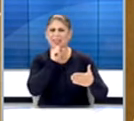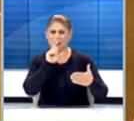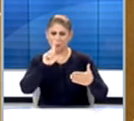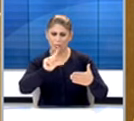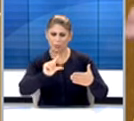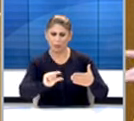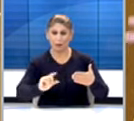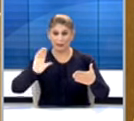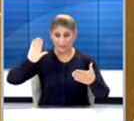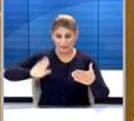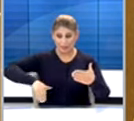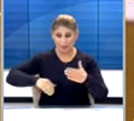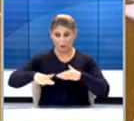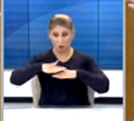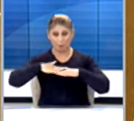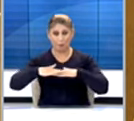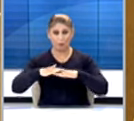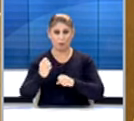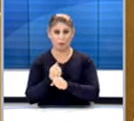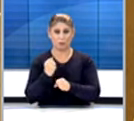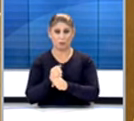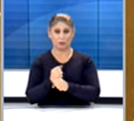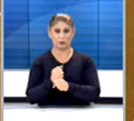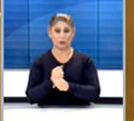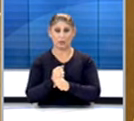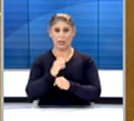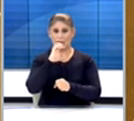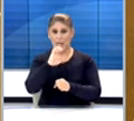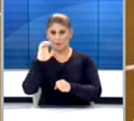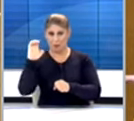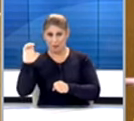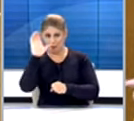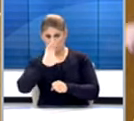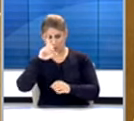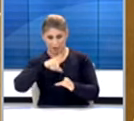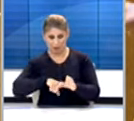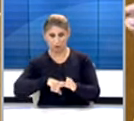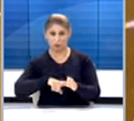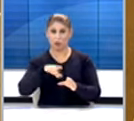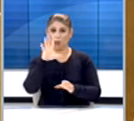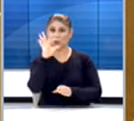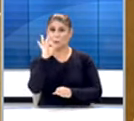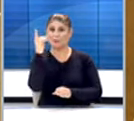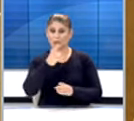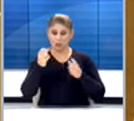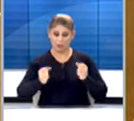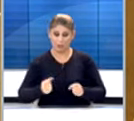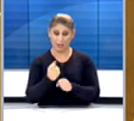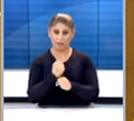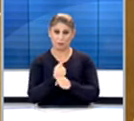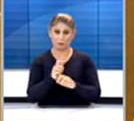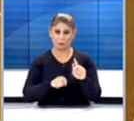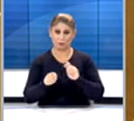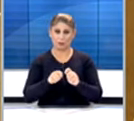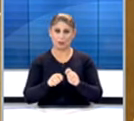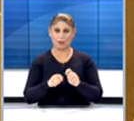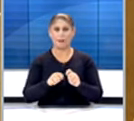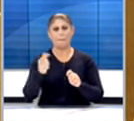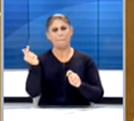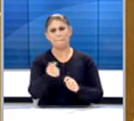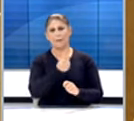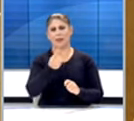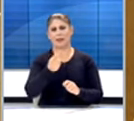είμαστε τελευταίοι στο επίπεδο απασχόλησης στην ΕΕ. Τρίτον, οι μισές θέσεις εργασίας οι οποίες δημιουργούνται είναι μερικής